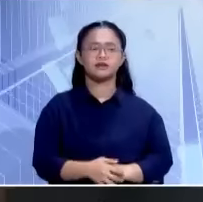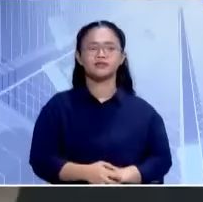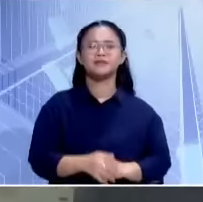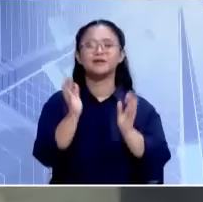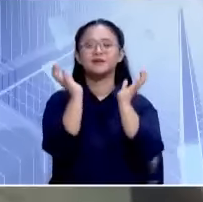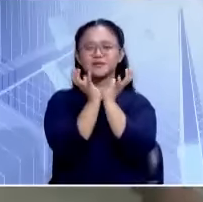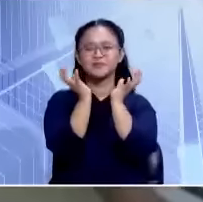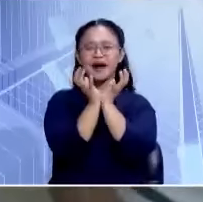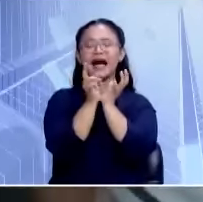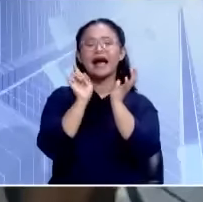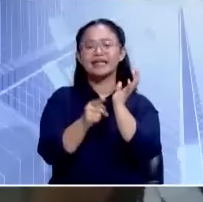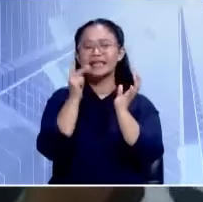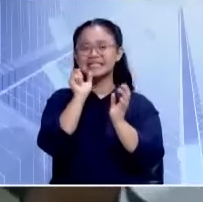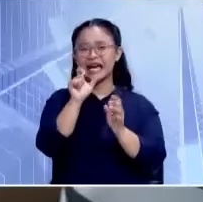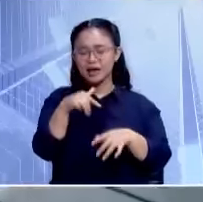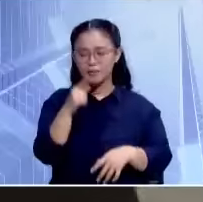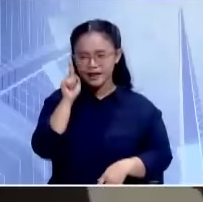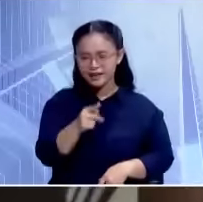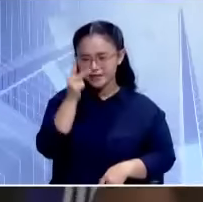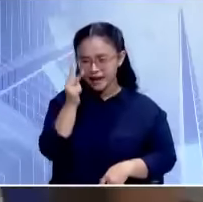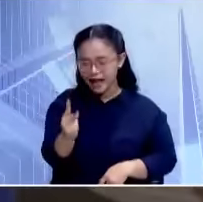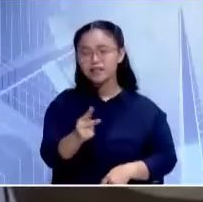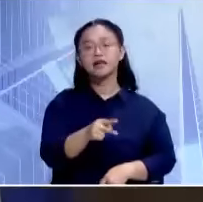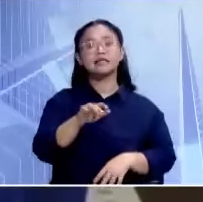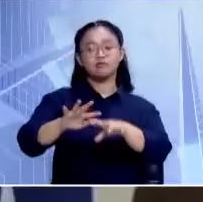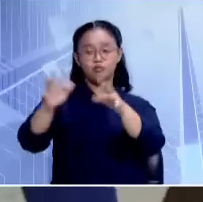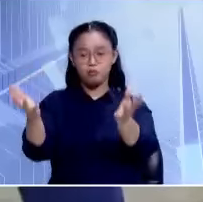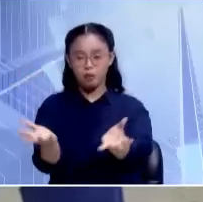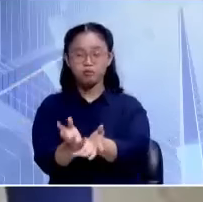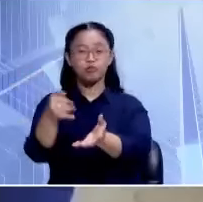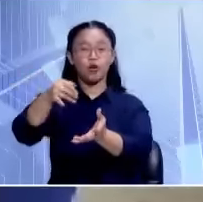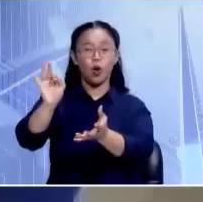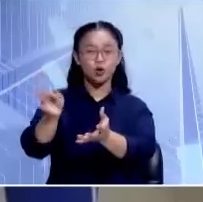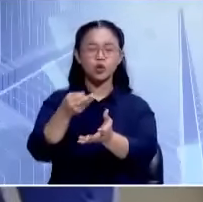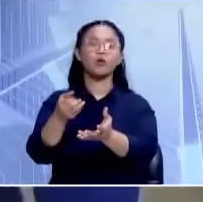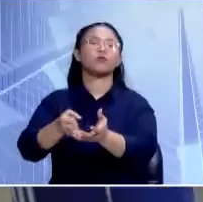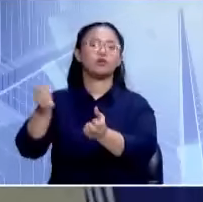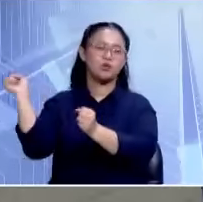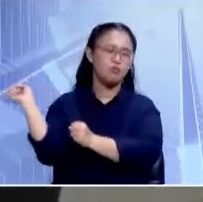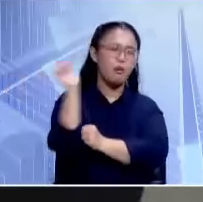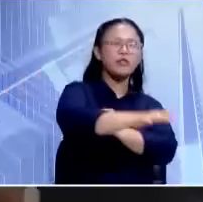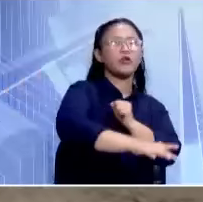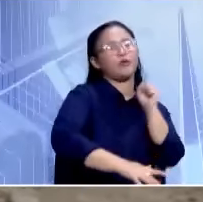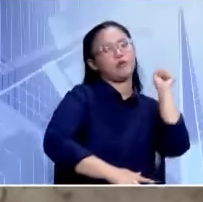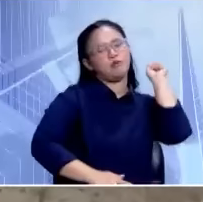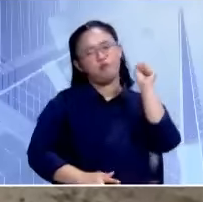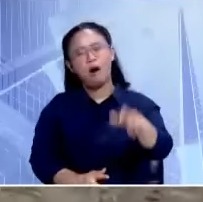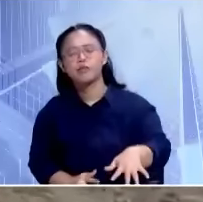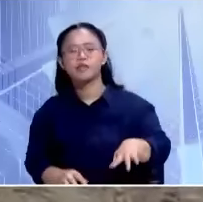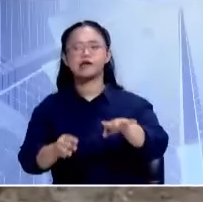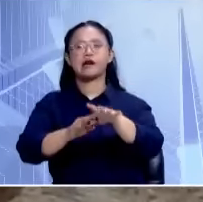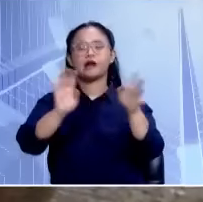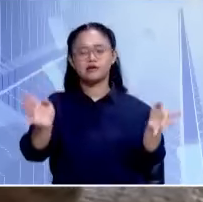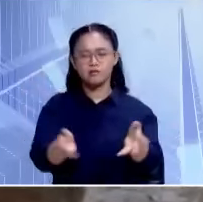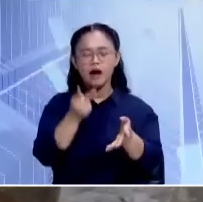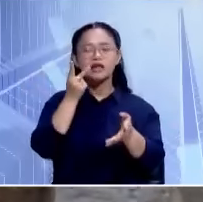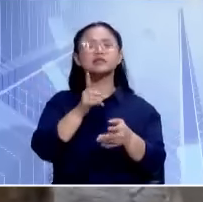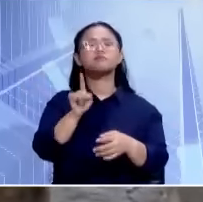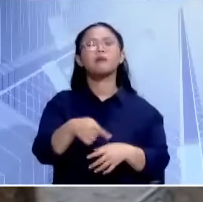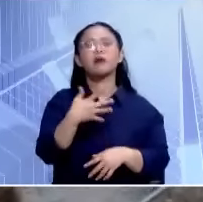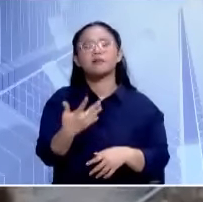para nelayan mengamuk dengan membanting drum solar kosong dan membakar ban. Aksi nelayan ini dipicu sulitnya mendapatkan bahan